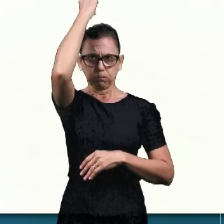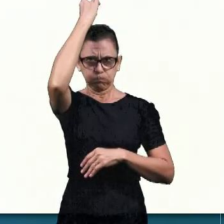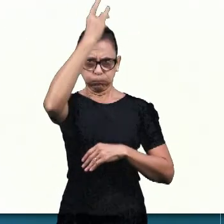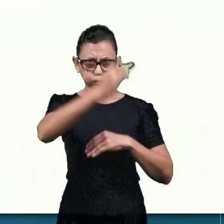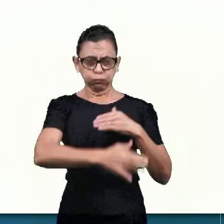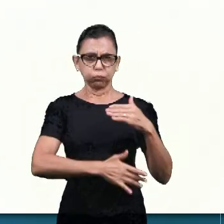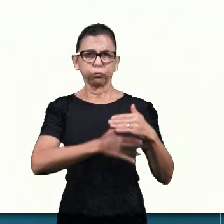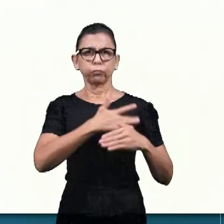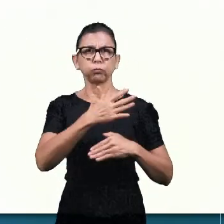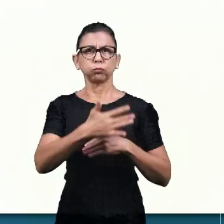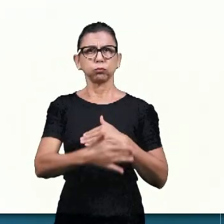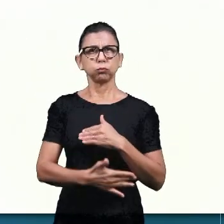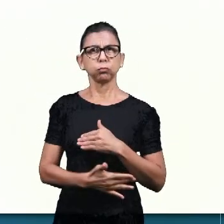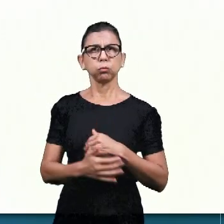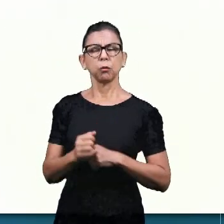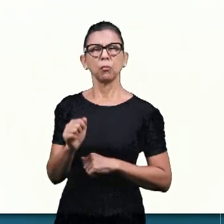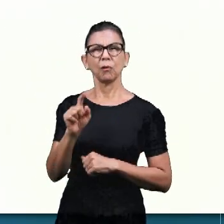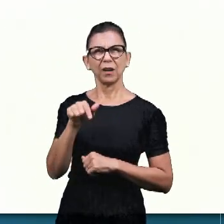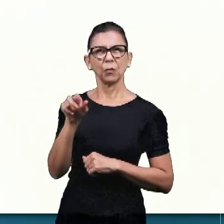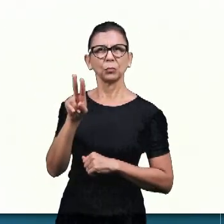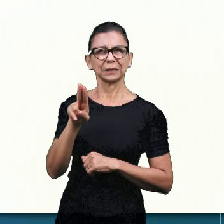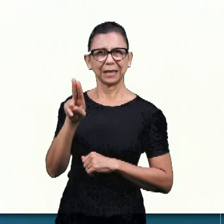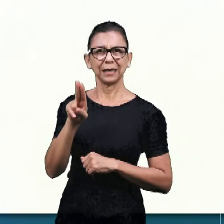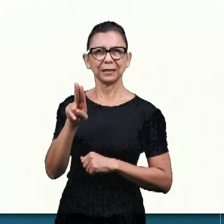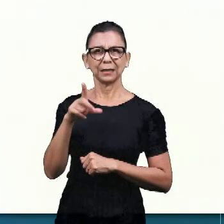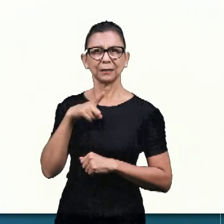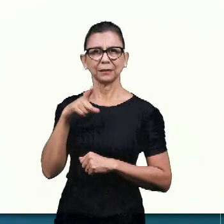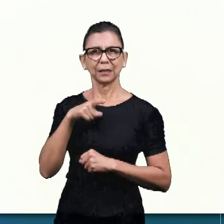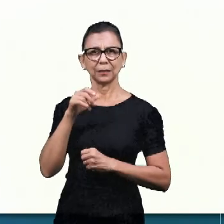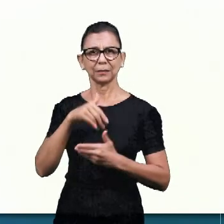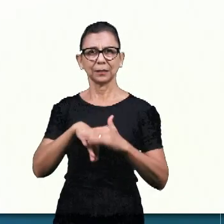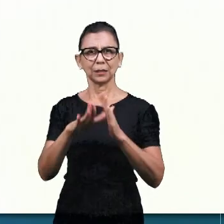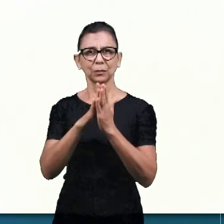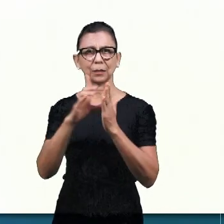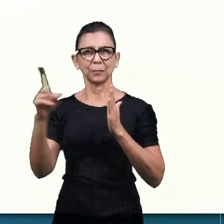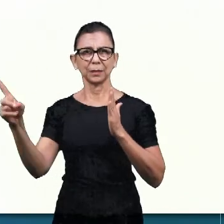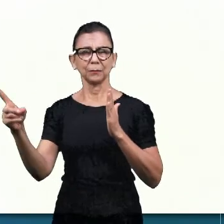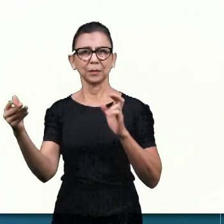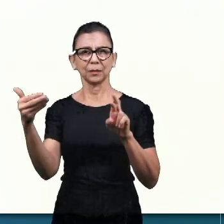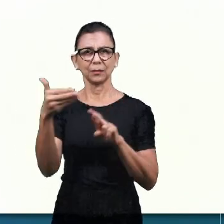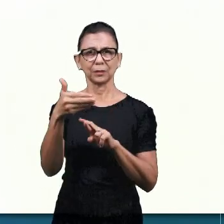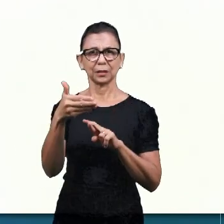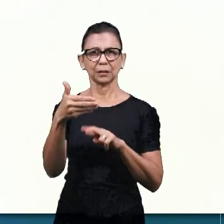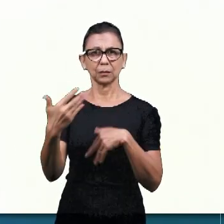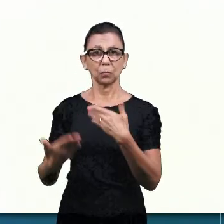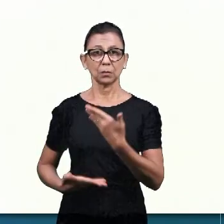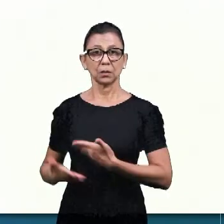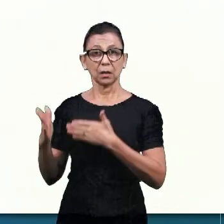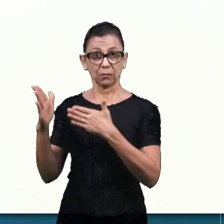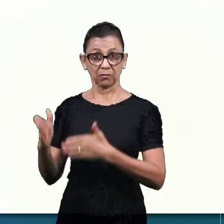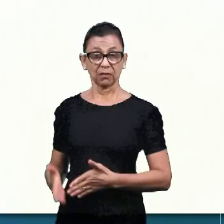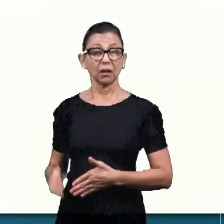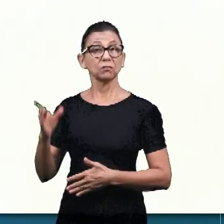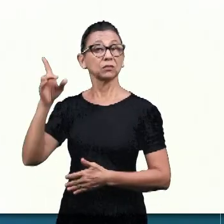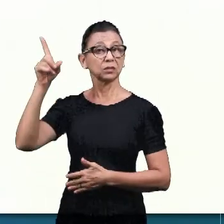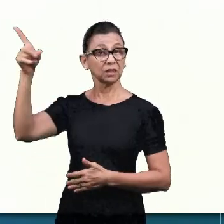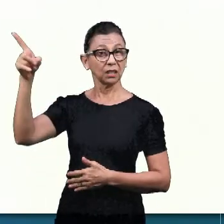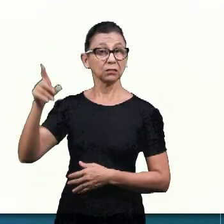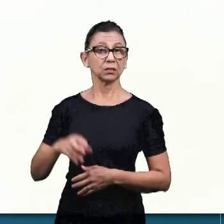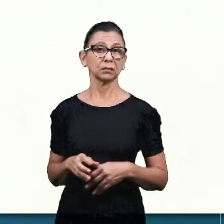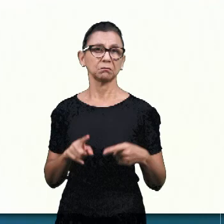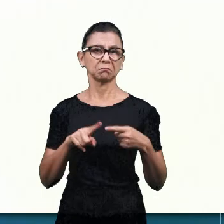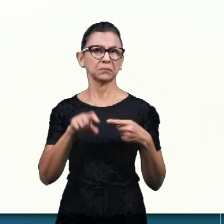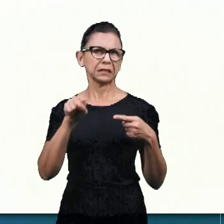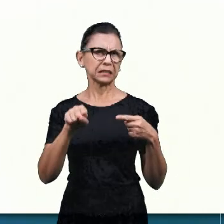est enregistrée dans la Bible en faisant référence à un serviteur fidèle de Dieu? Oui ou non? Où se